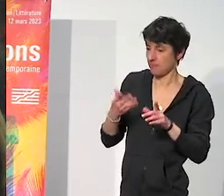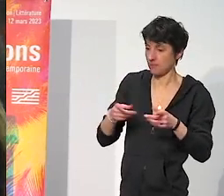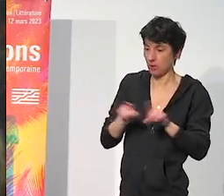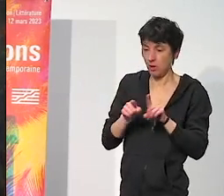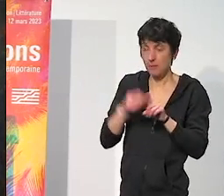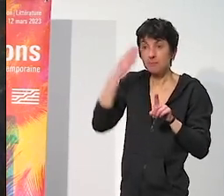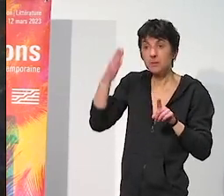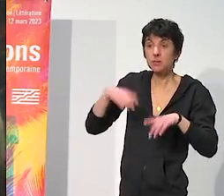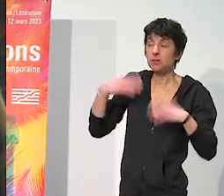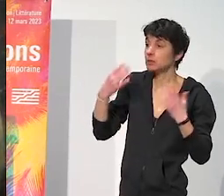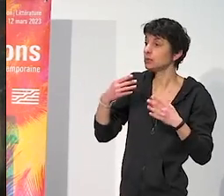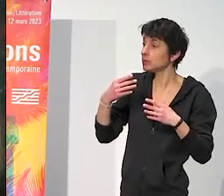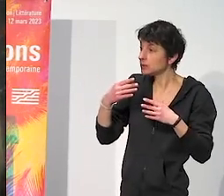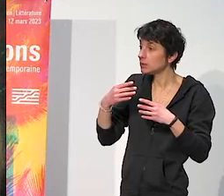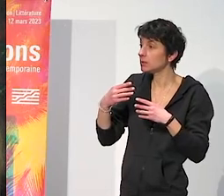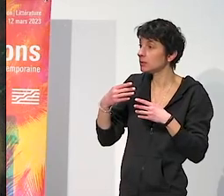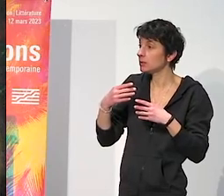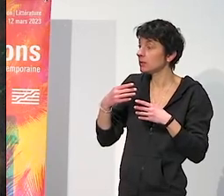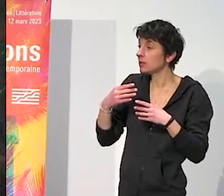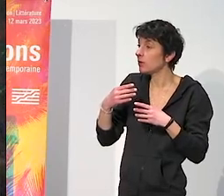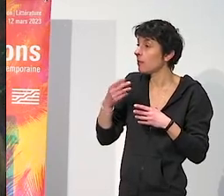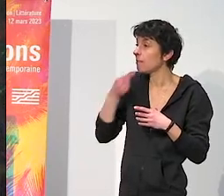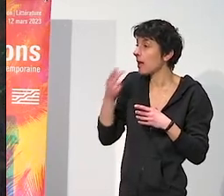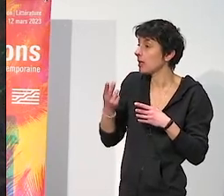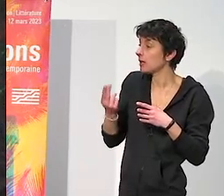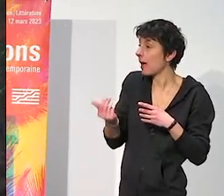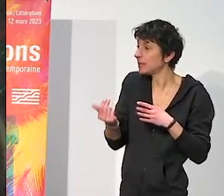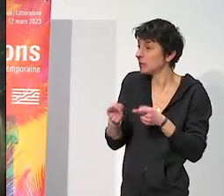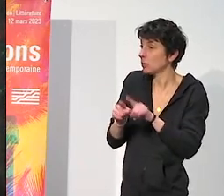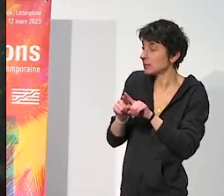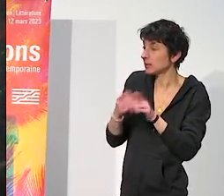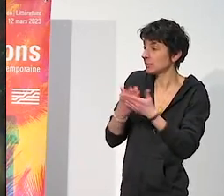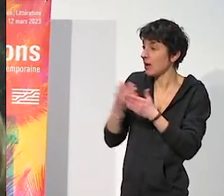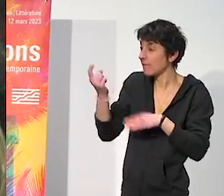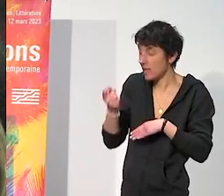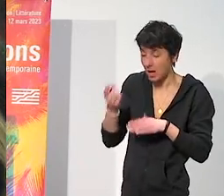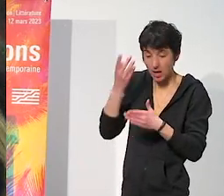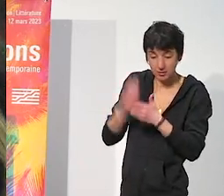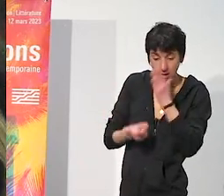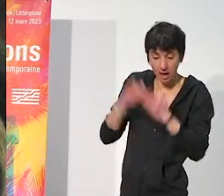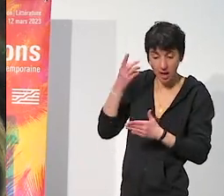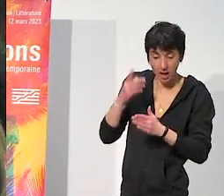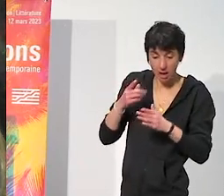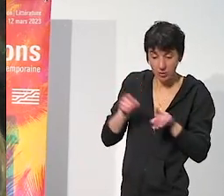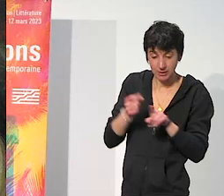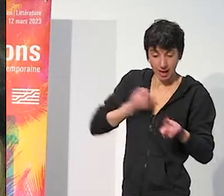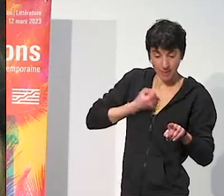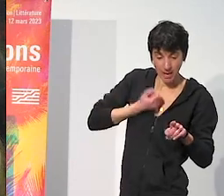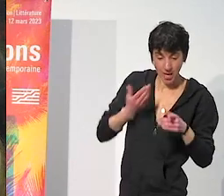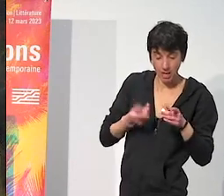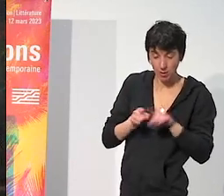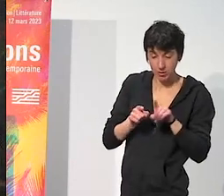si on vient, vous parlez de l'Arménie, je veux dire, si on vient de ça, si on vient de l'absence, si on vient de l'abîme, si on